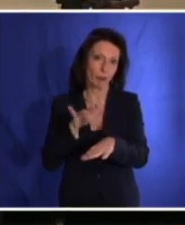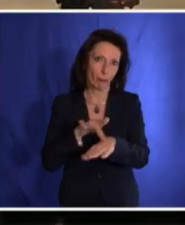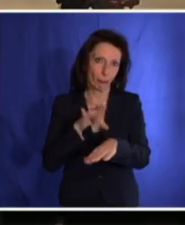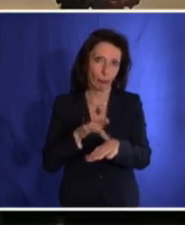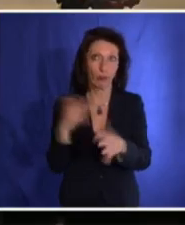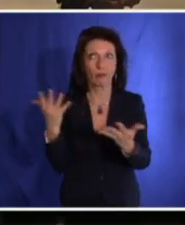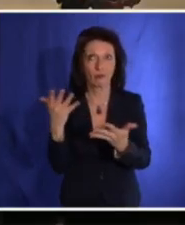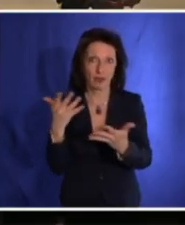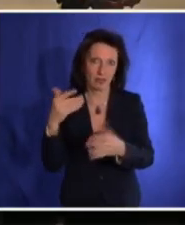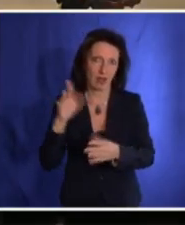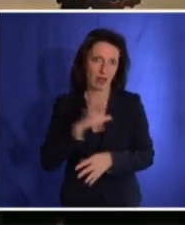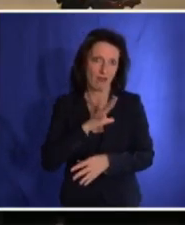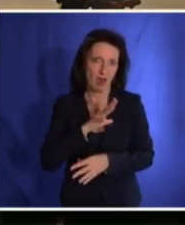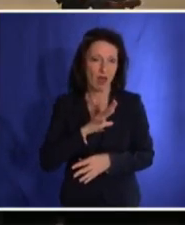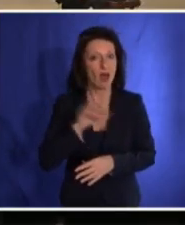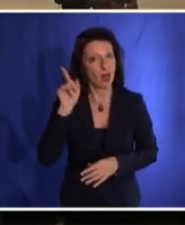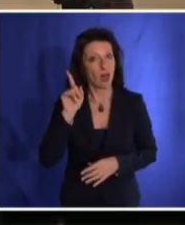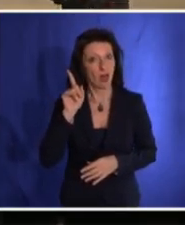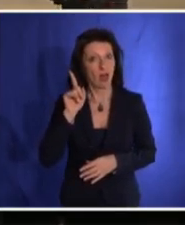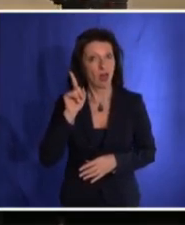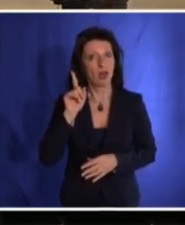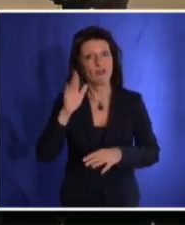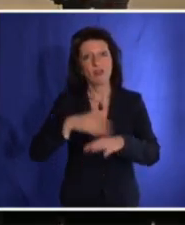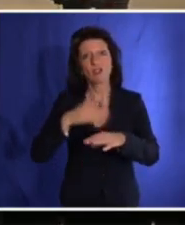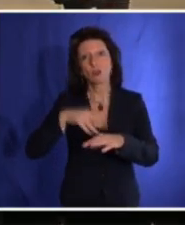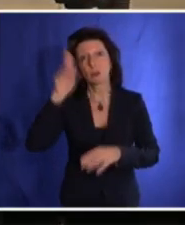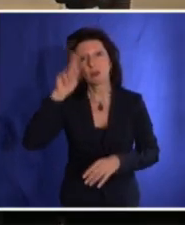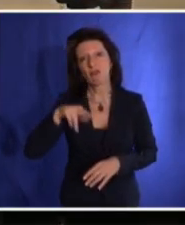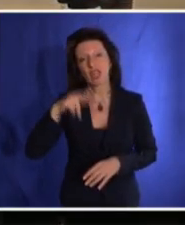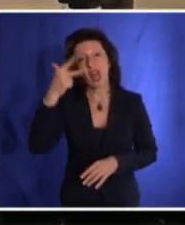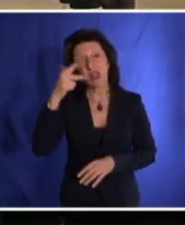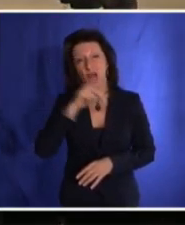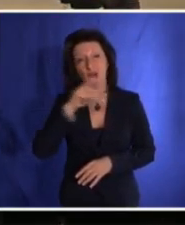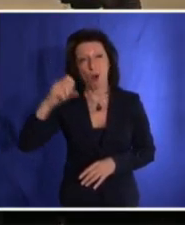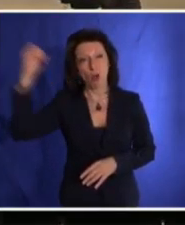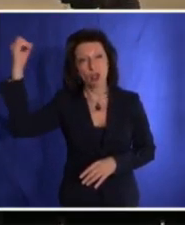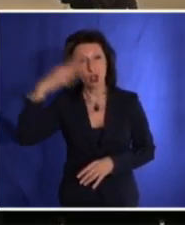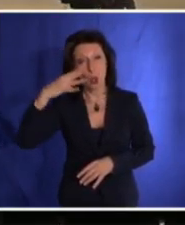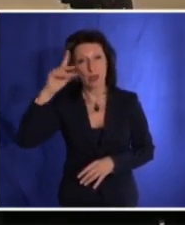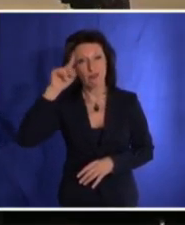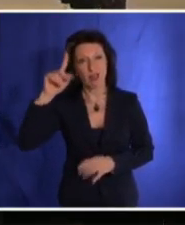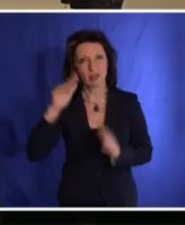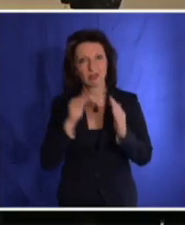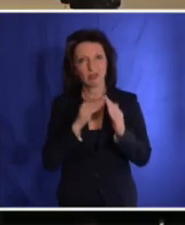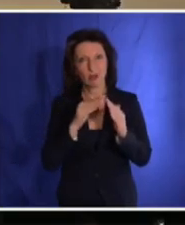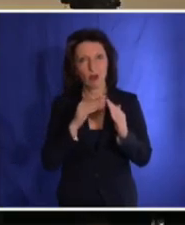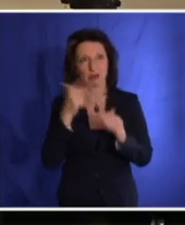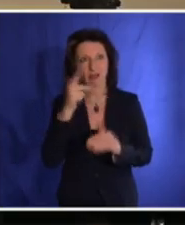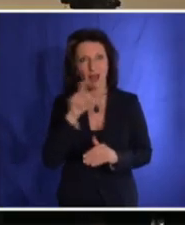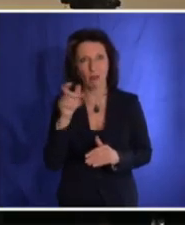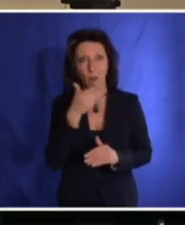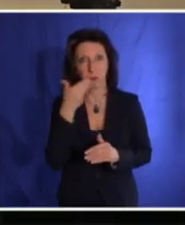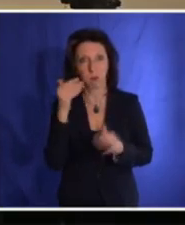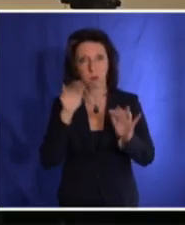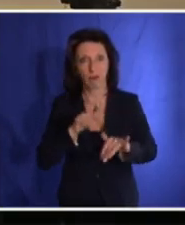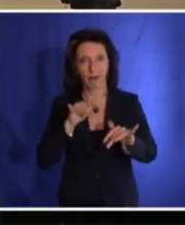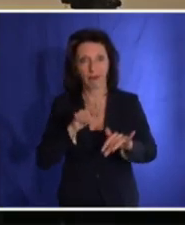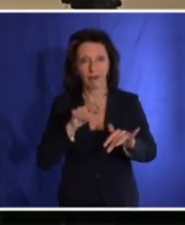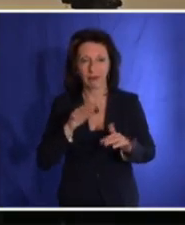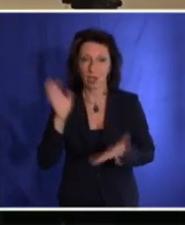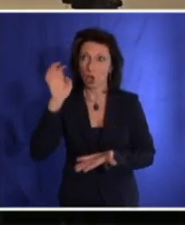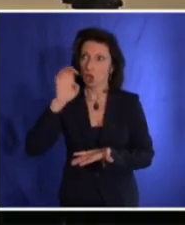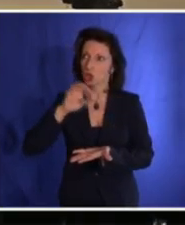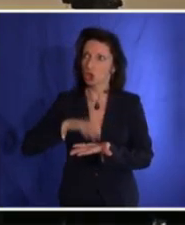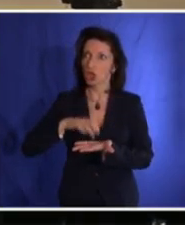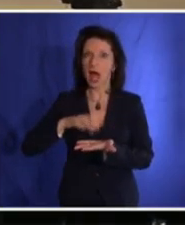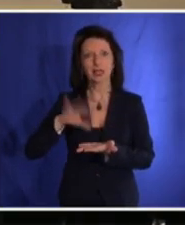schon 3 Wochen schön, weiß ich, dass daheim schon 3 Wochen nicht gerenkt hat. Für uns ist das ein Problem, in der Stadt ist das, da fängt es ja stark zum Schein